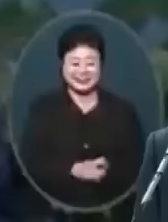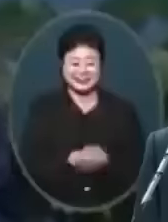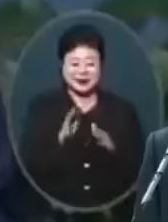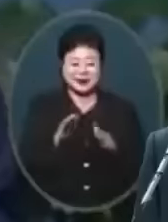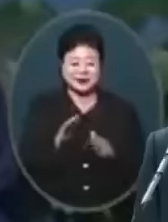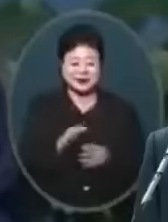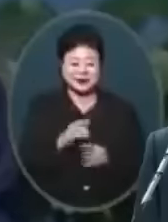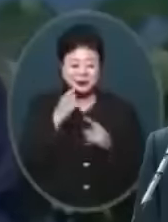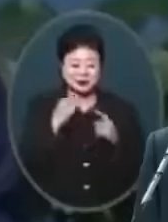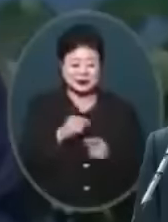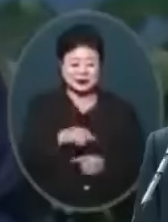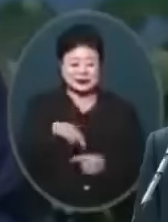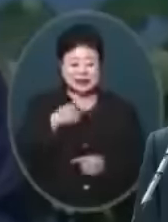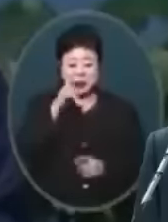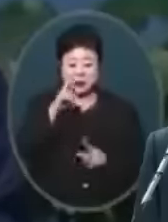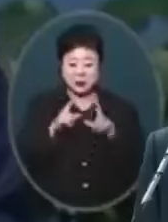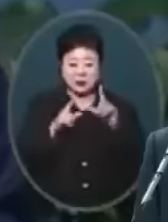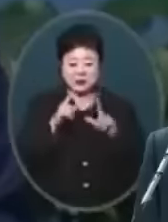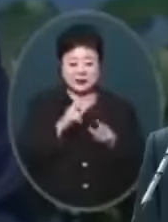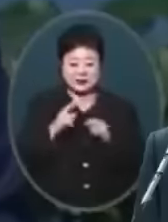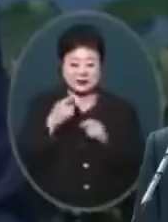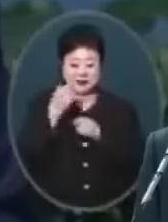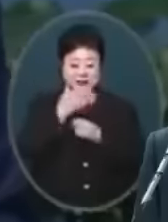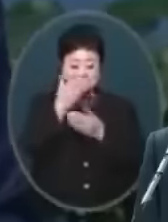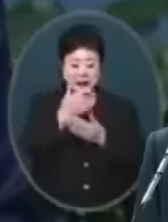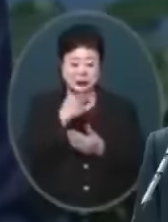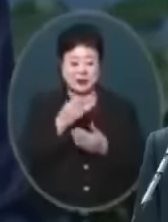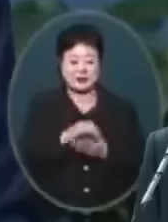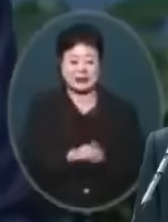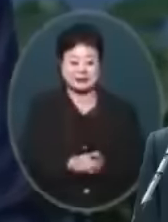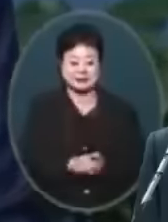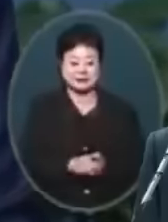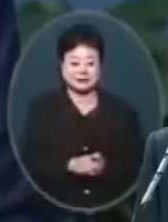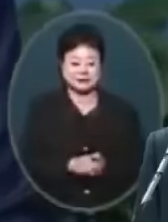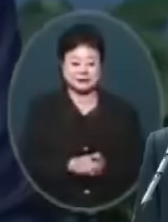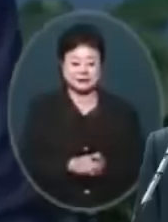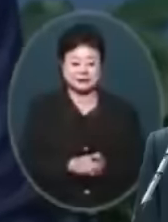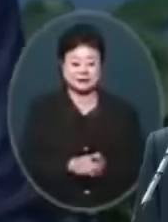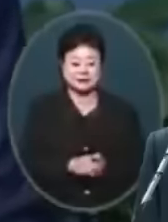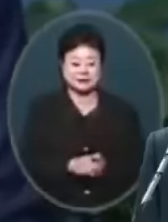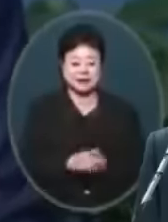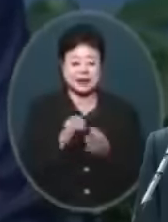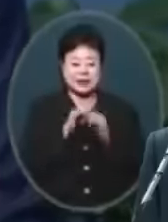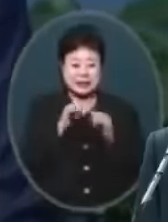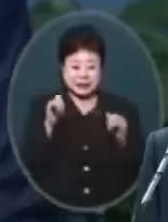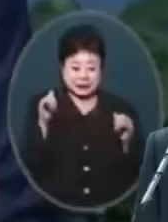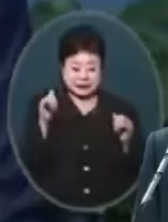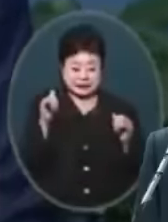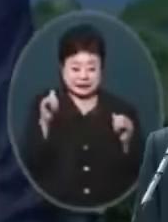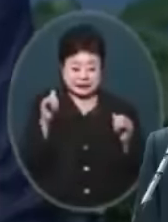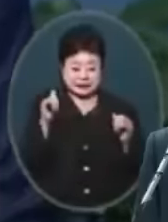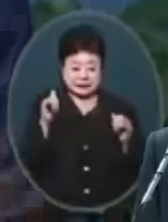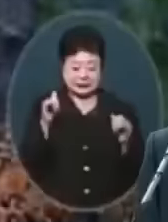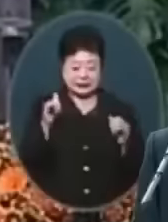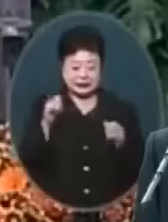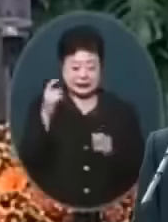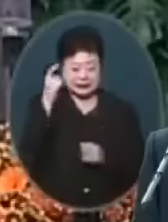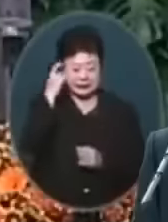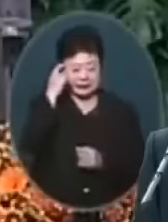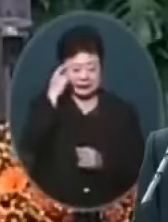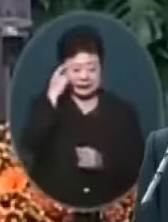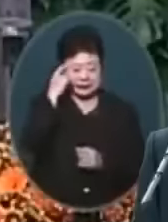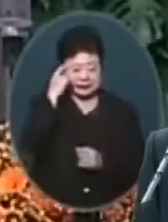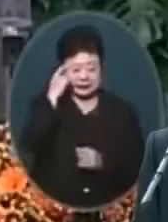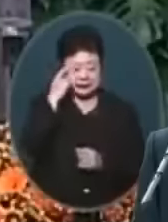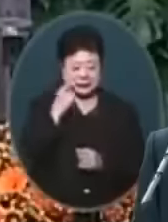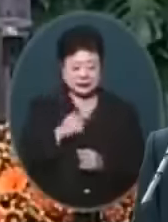오늘 저는 자화상이라는 제목으로 은혜를 나누고자 합니다. 사람들은 의식적